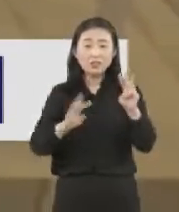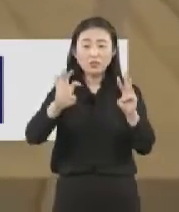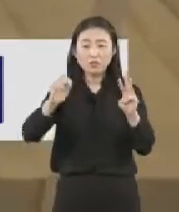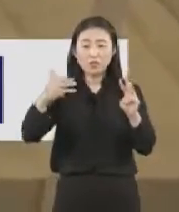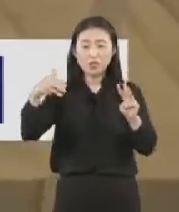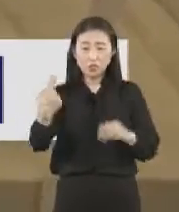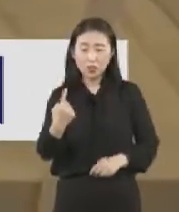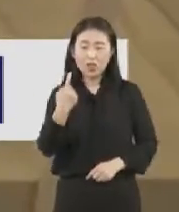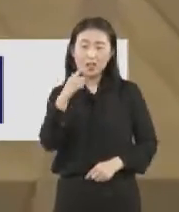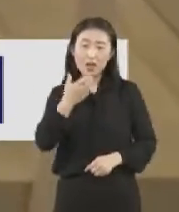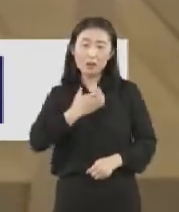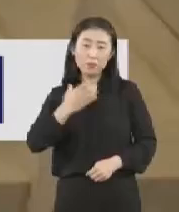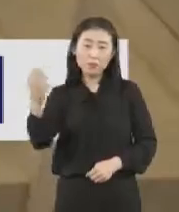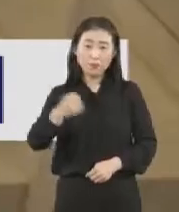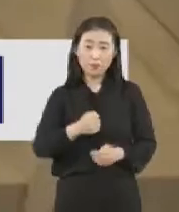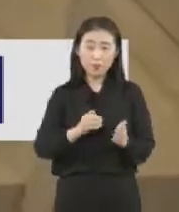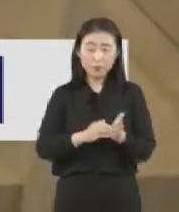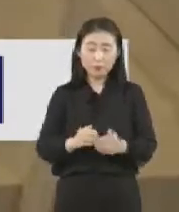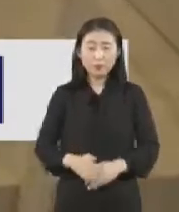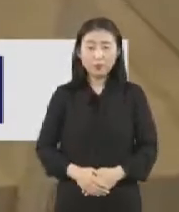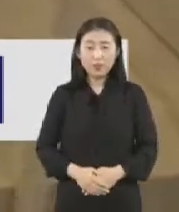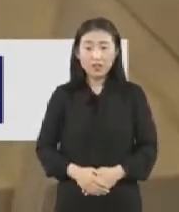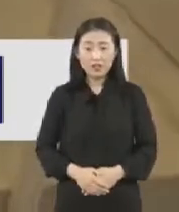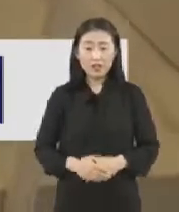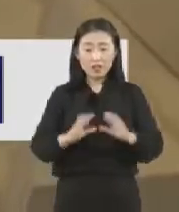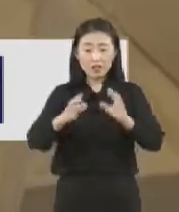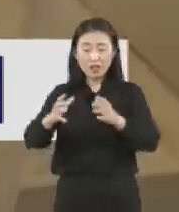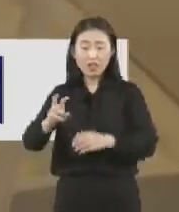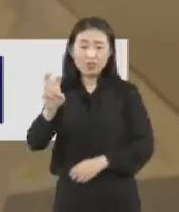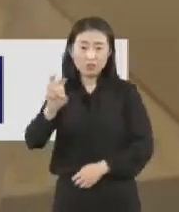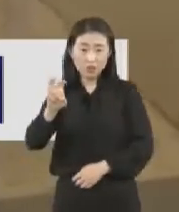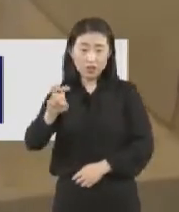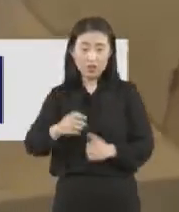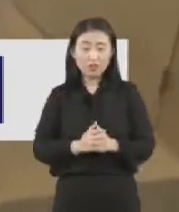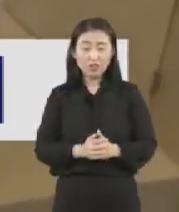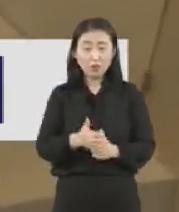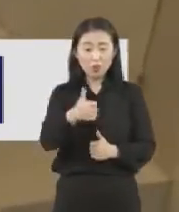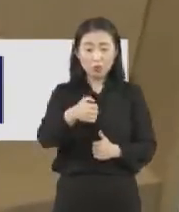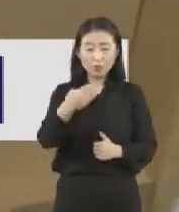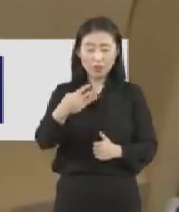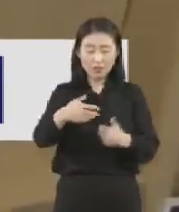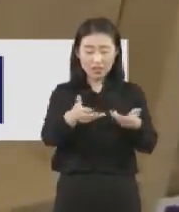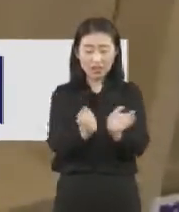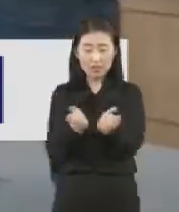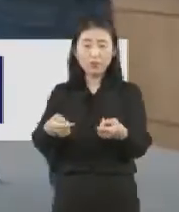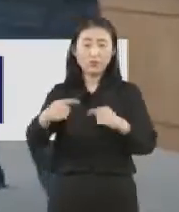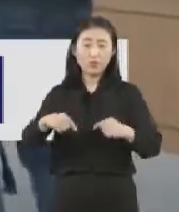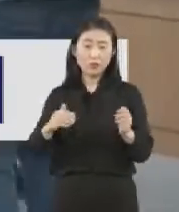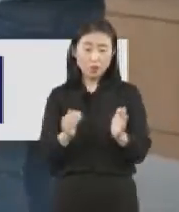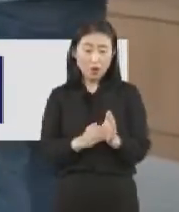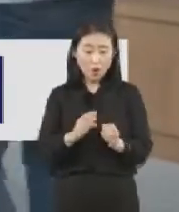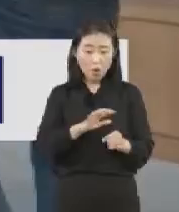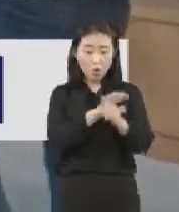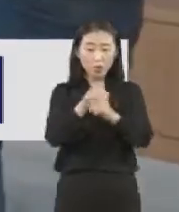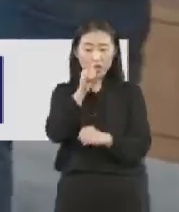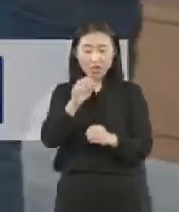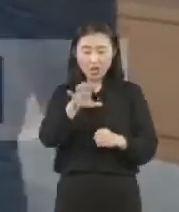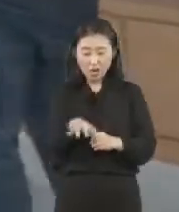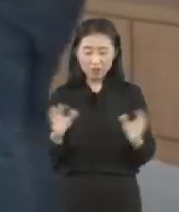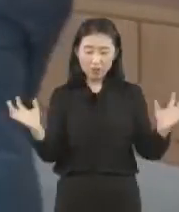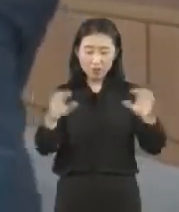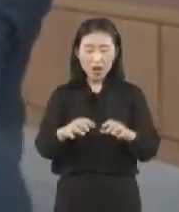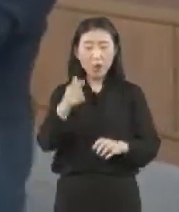완수하면서 금메달을 차지했습니다. 20개국 53개 팀이 참가한 사이베슬론 국제대회는 코로나19 상황을 고려해